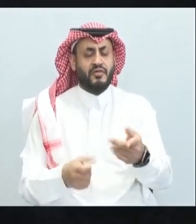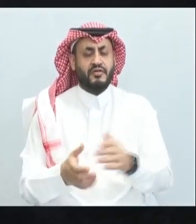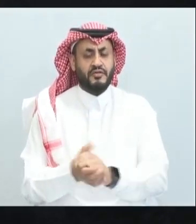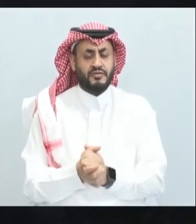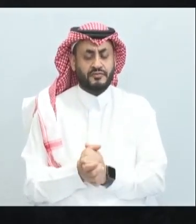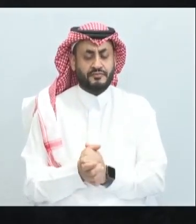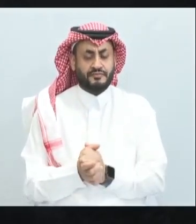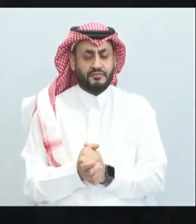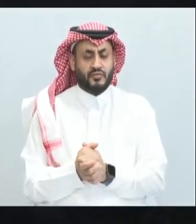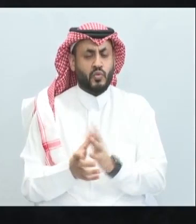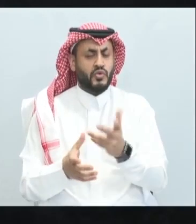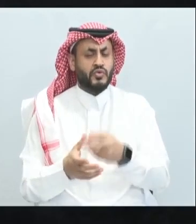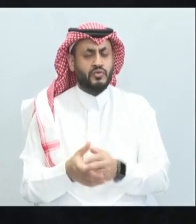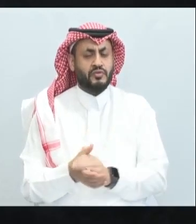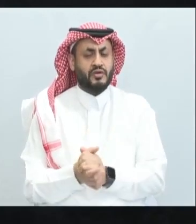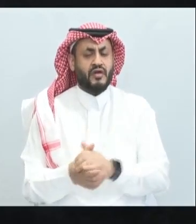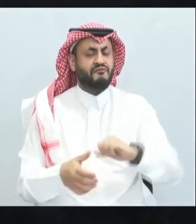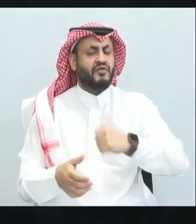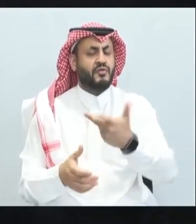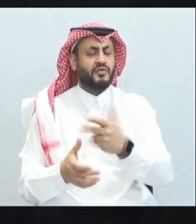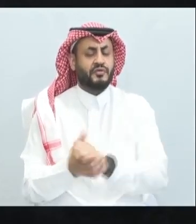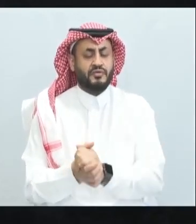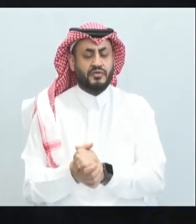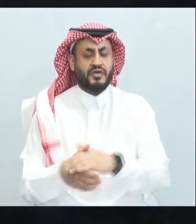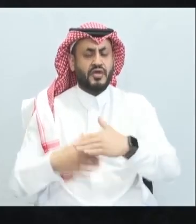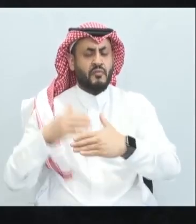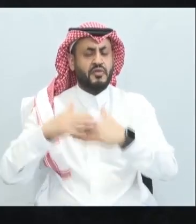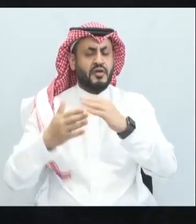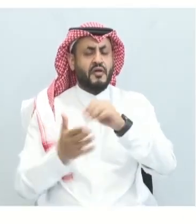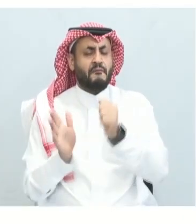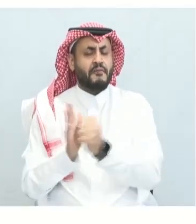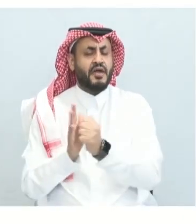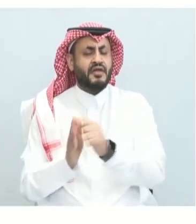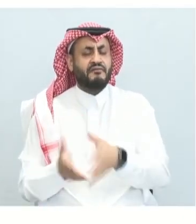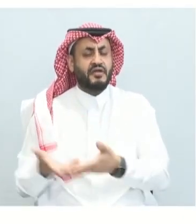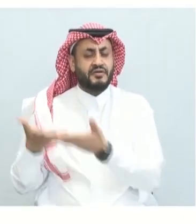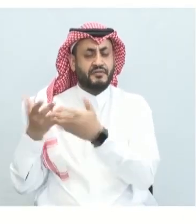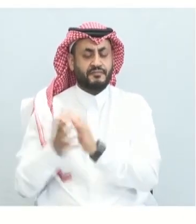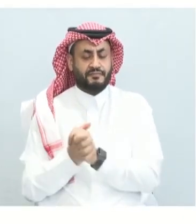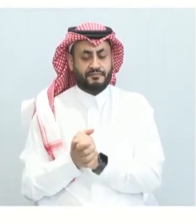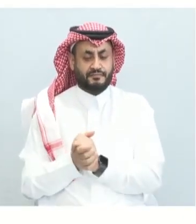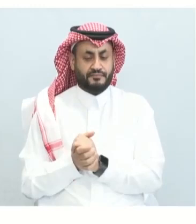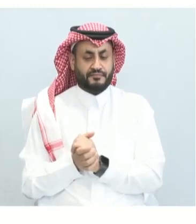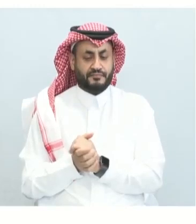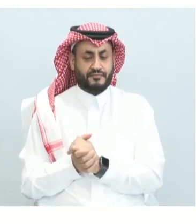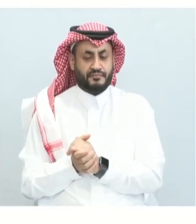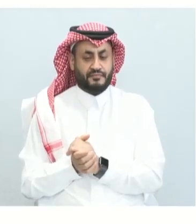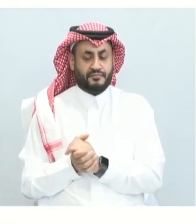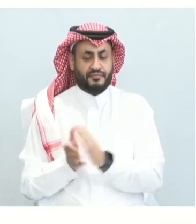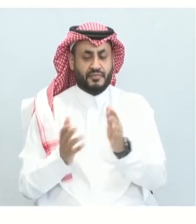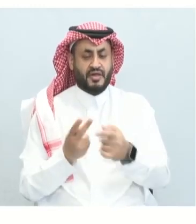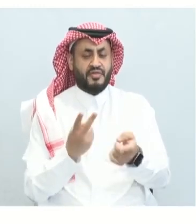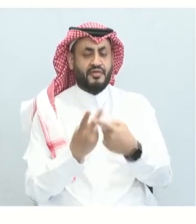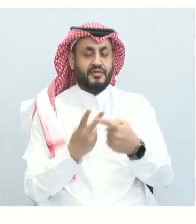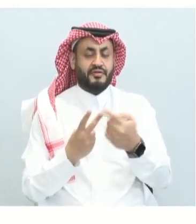ان الله يبني له بيتا يبني له بيتا في الجنه صلاه الوتر